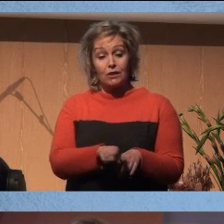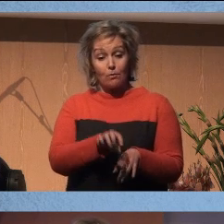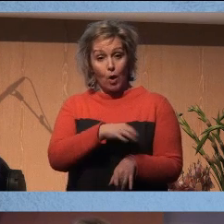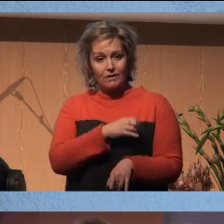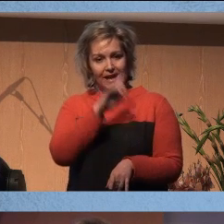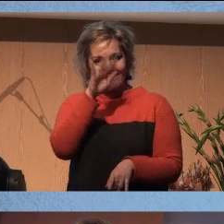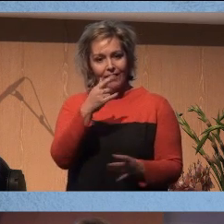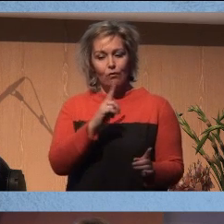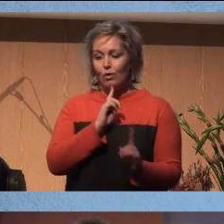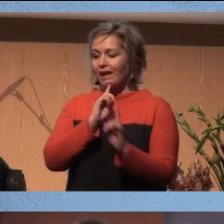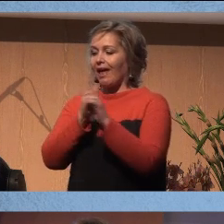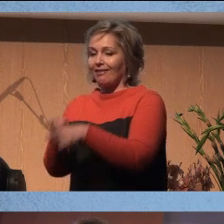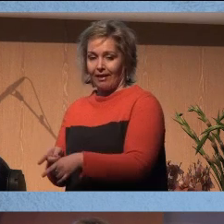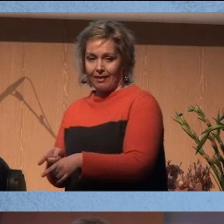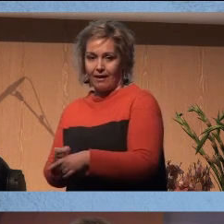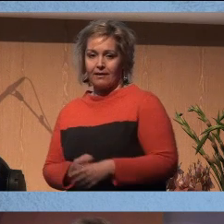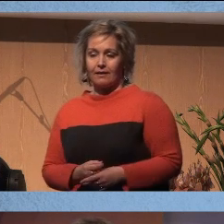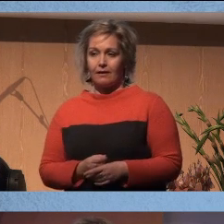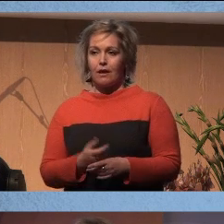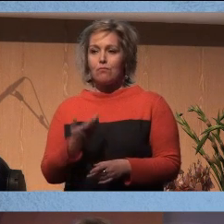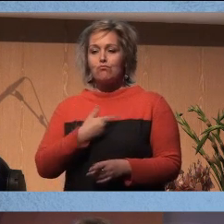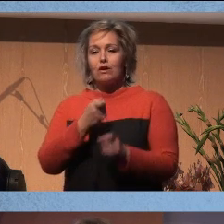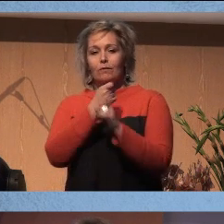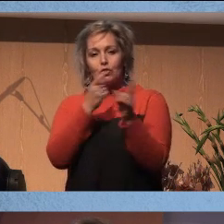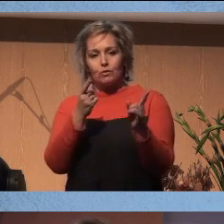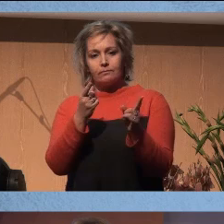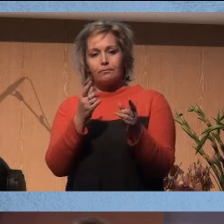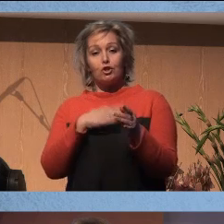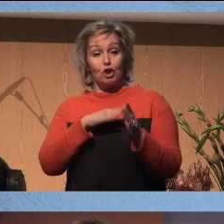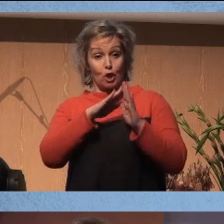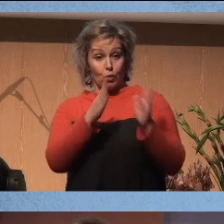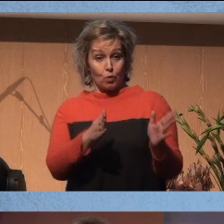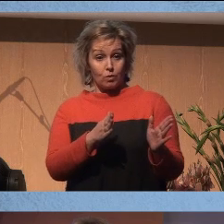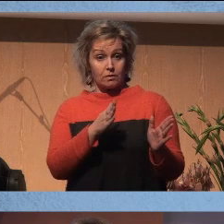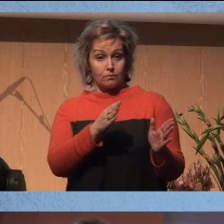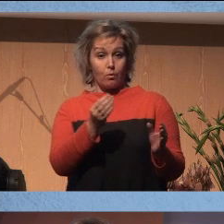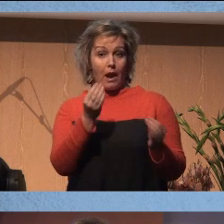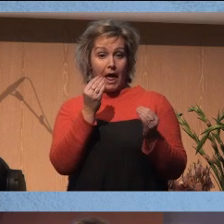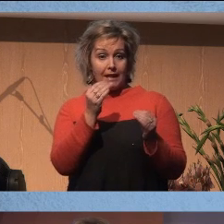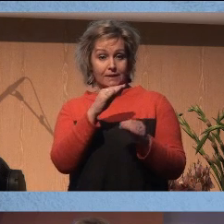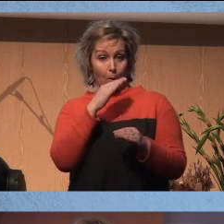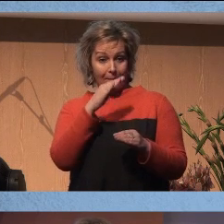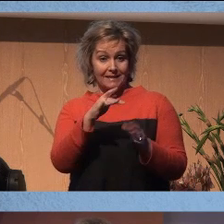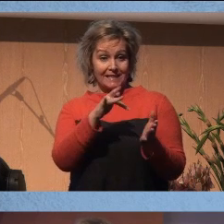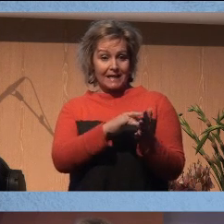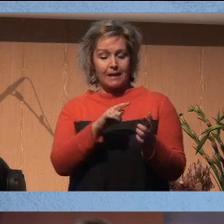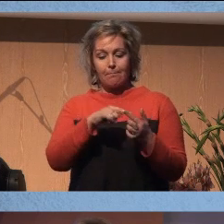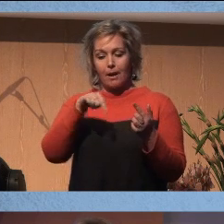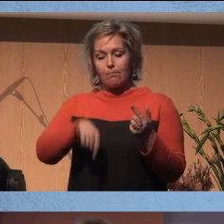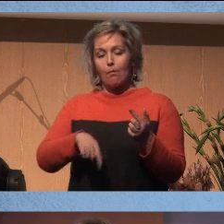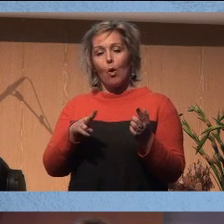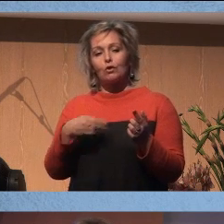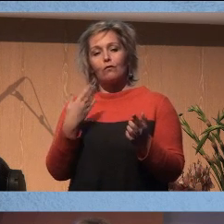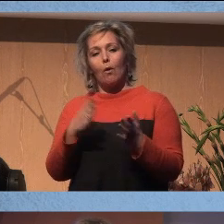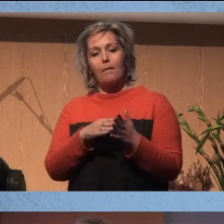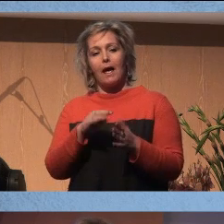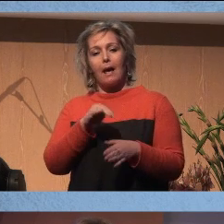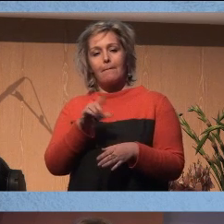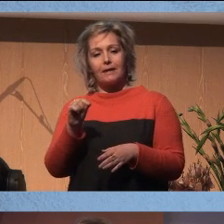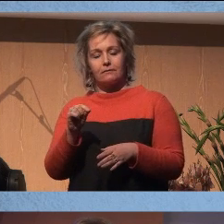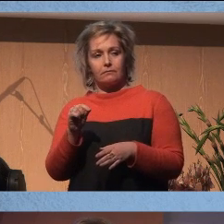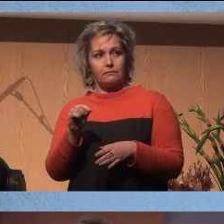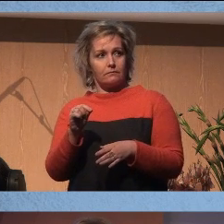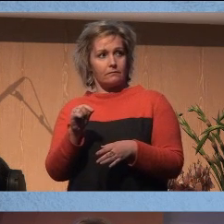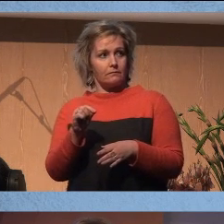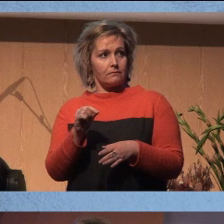vet hvor de skal henvende seg. Mye informasjon ligger på sykehusenes lærings- og mestringssentra, men vi må også få LMS-er i